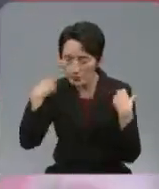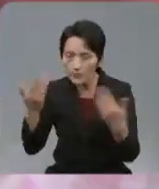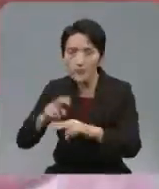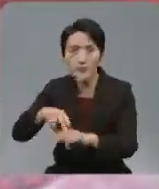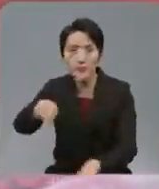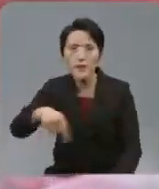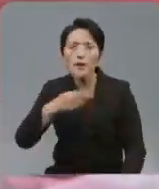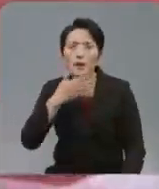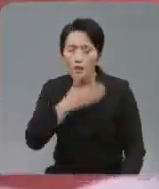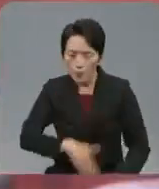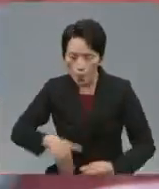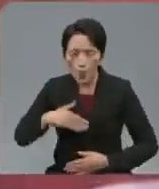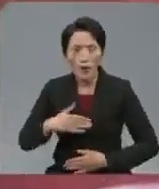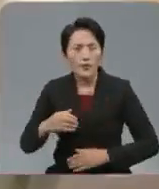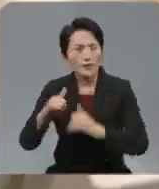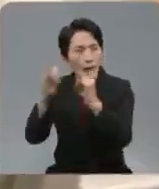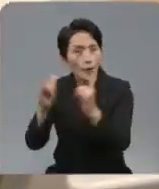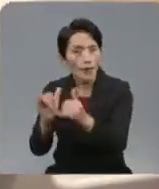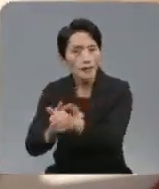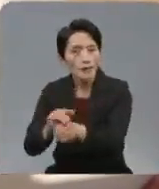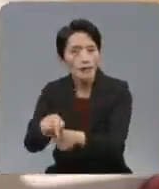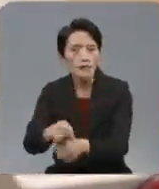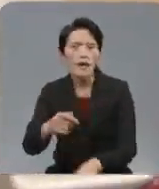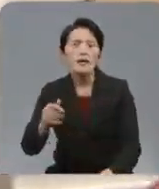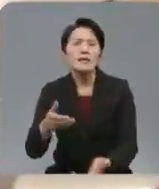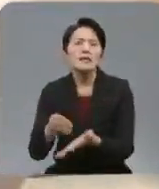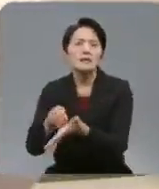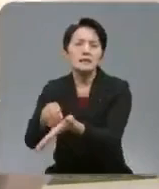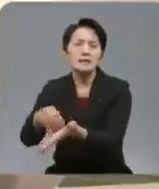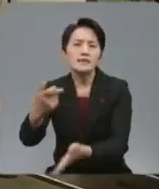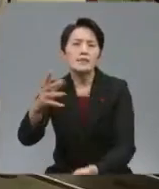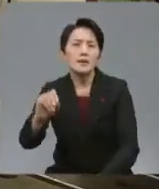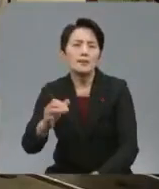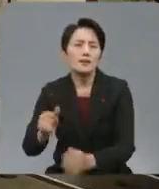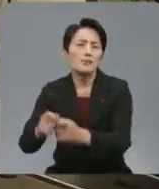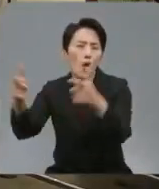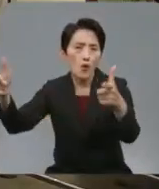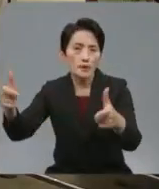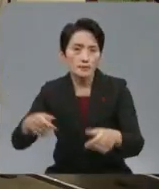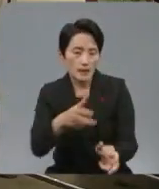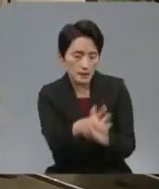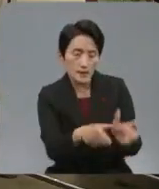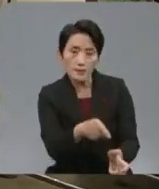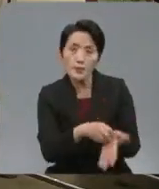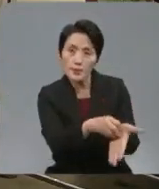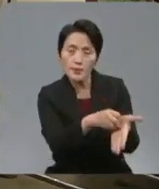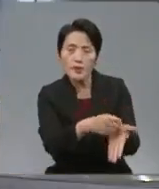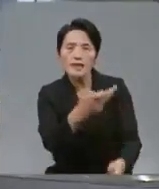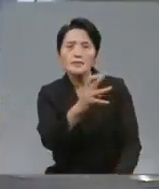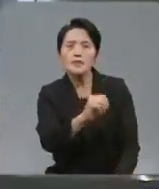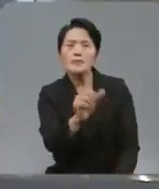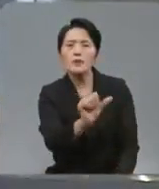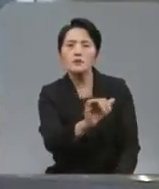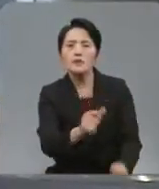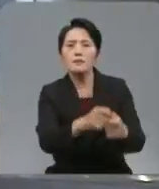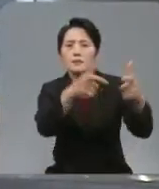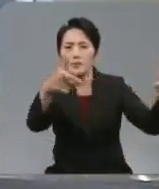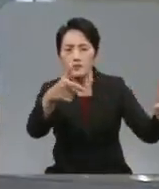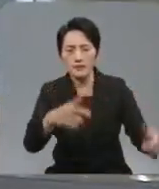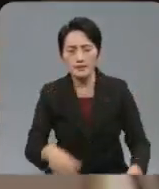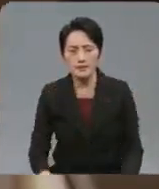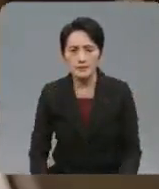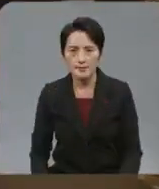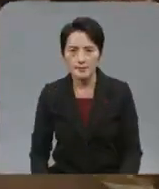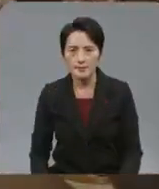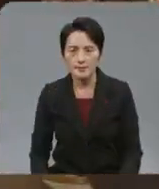mencatatkan peningkatan terbesar sejak tahun 2000 saat tercatat penambahan pekerjaan sebanyak 882.000 pekerjaan pertumbuhan